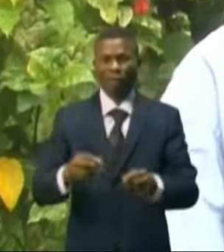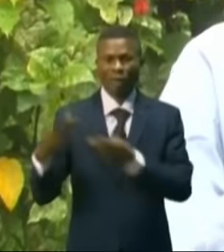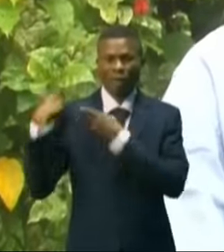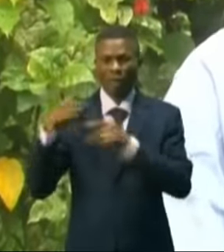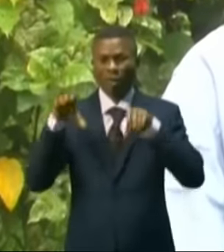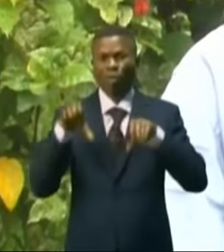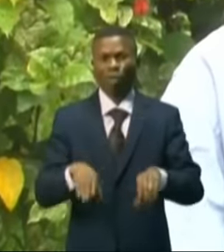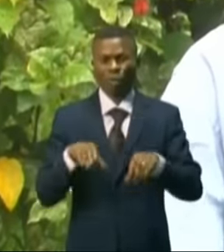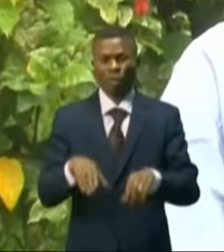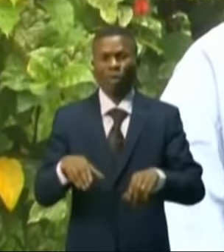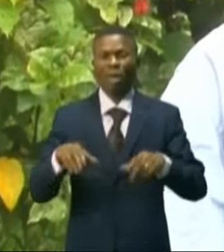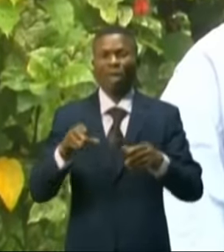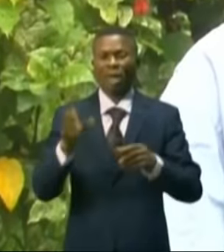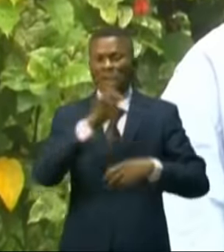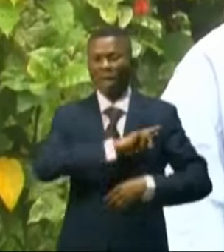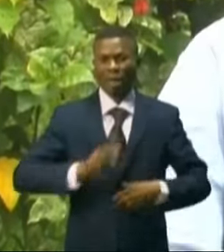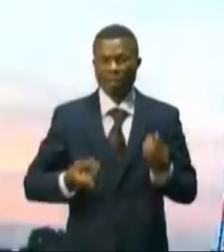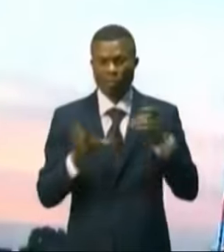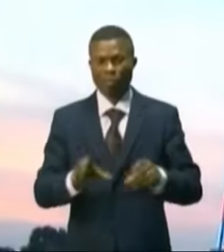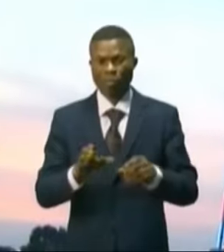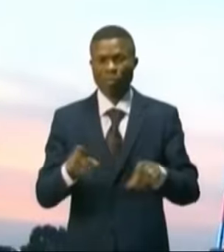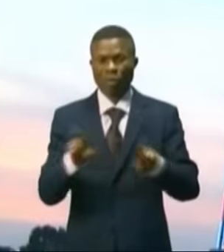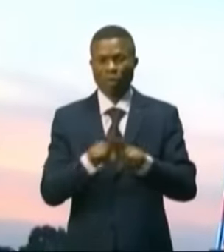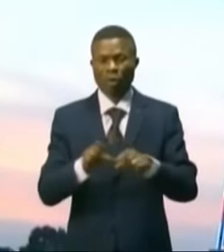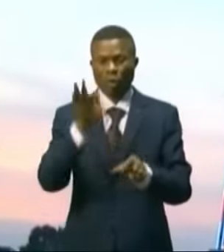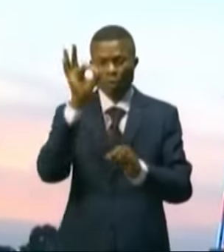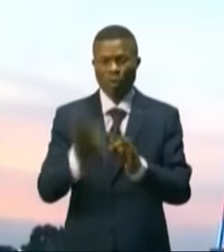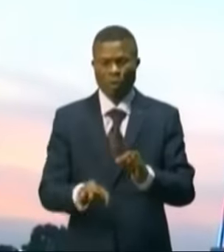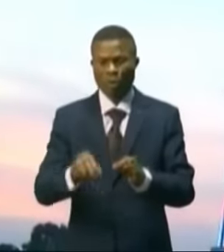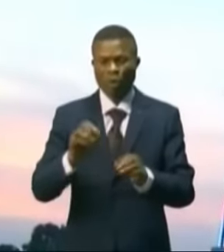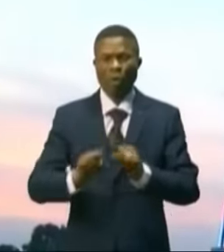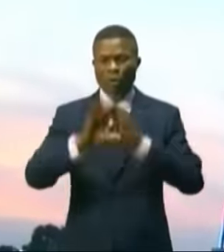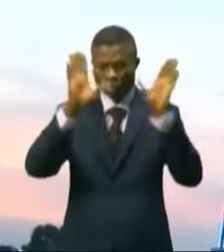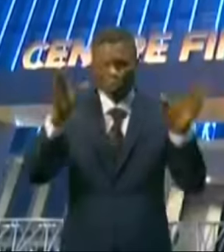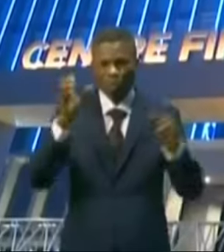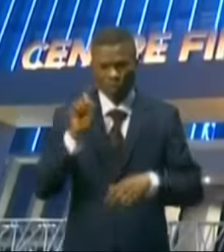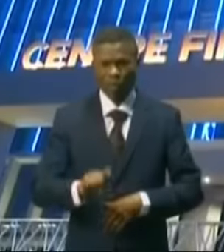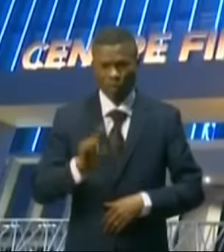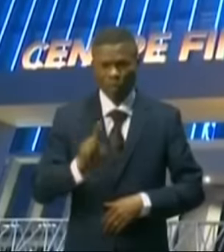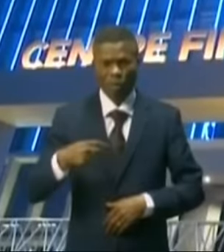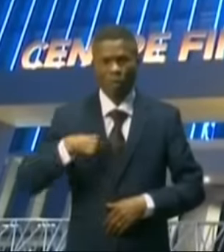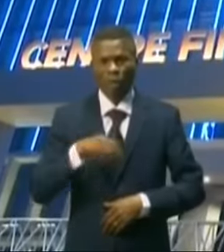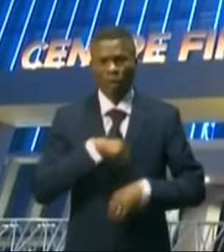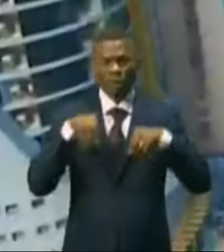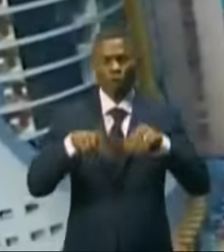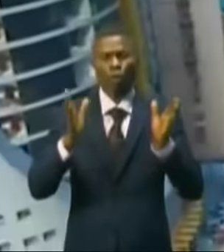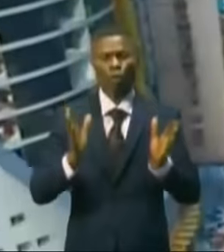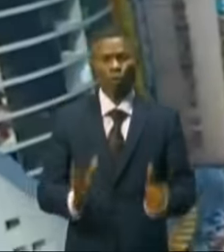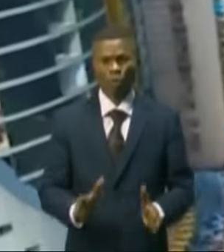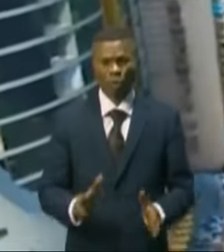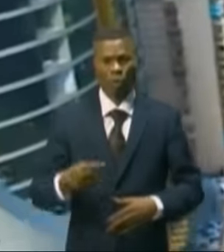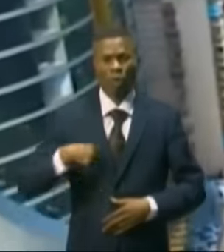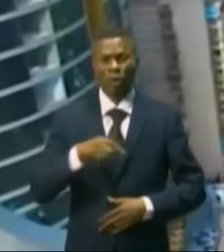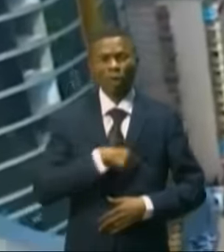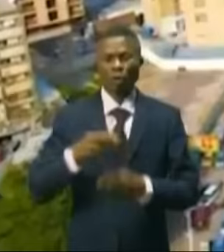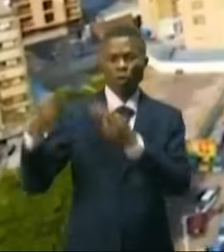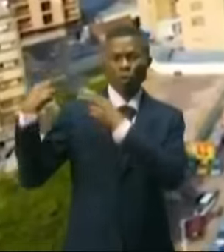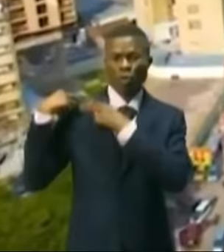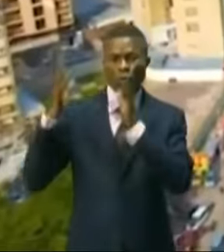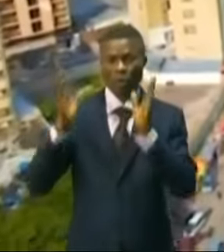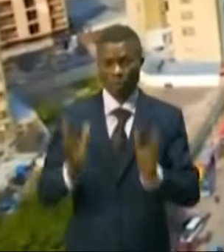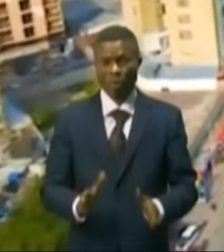Congo. Le Congo est une lampe qui doit s'allumer. Donc, nous les Congolais, nous sommes